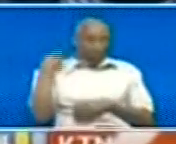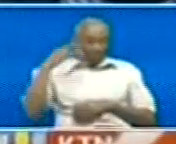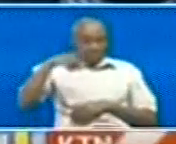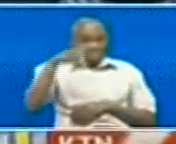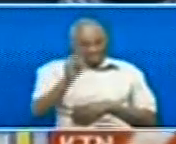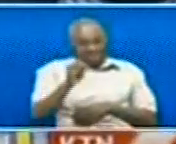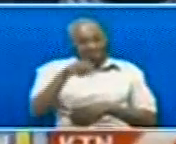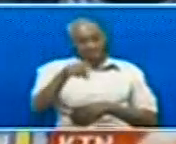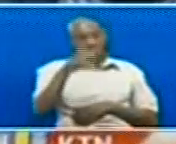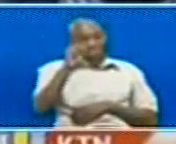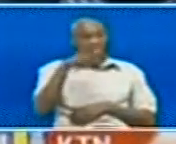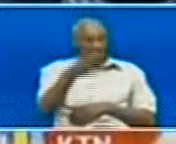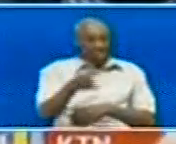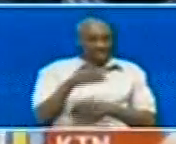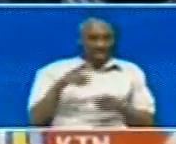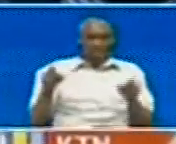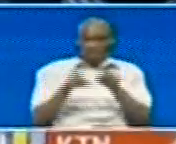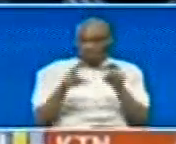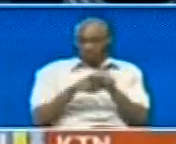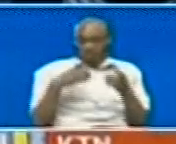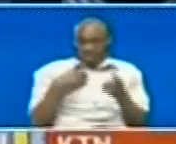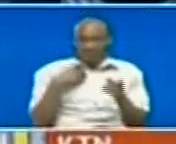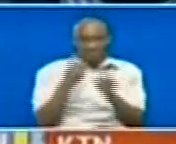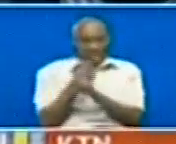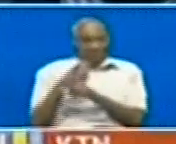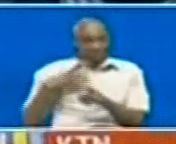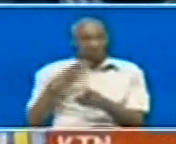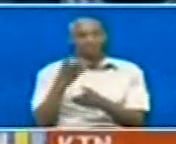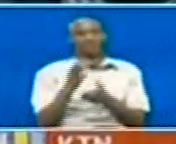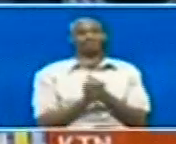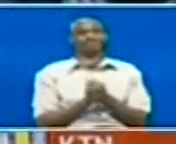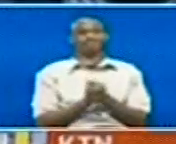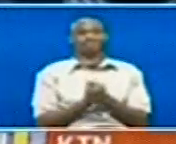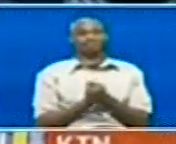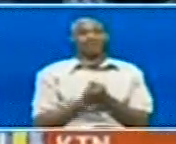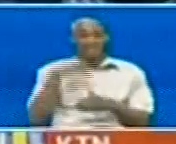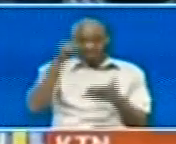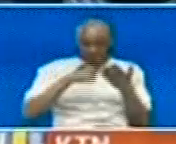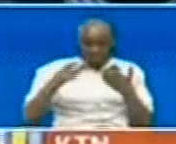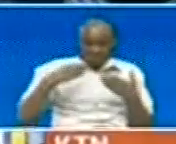Wero as the chair, and we have Dr. Moni Wekesa and others as board members. Next week